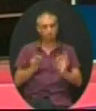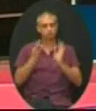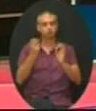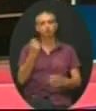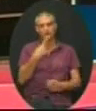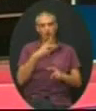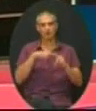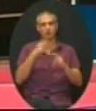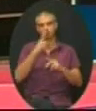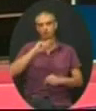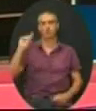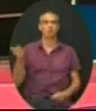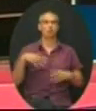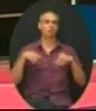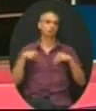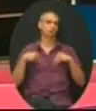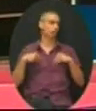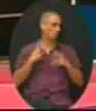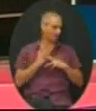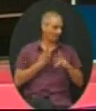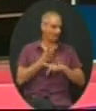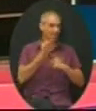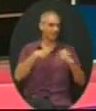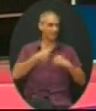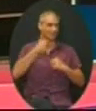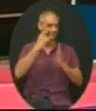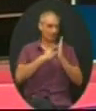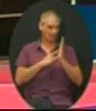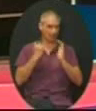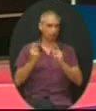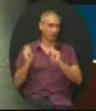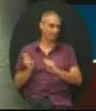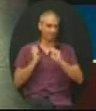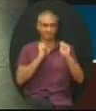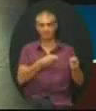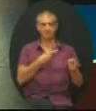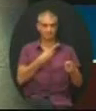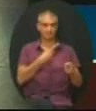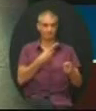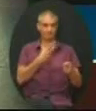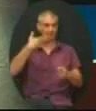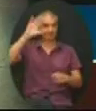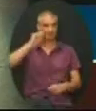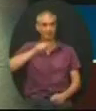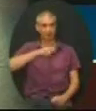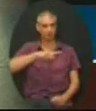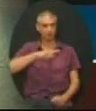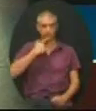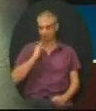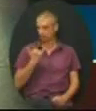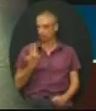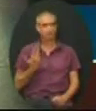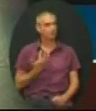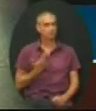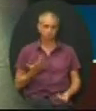בשבוע, ובשבוע אחרי זה כולם יסכימו. כלומר, זה עבר את ועדת שרים לענייני חקיקה, זה הולך להצבעה בכנסת? זה מגיע להצבעה